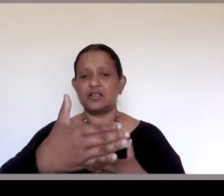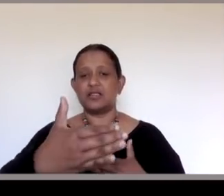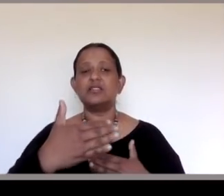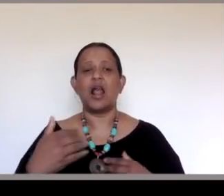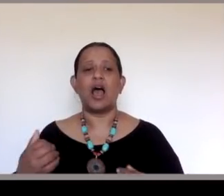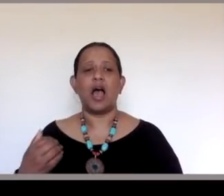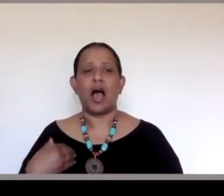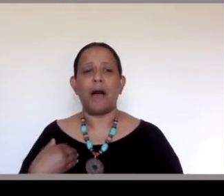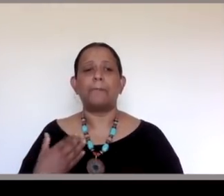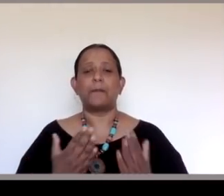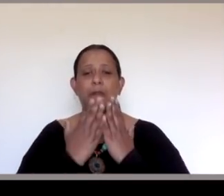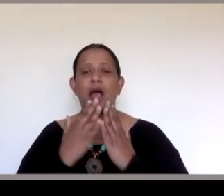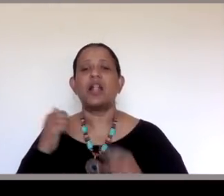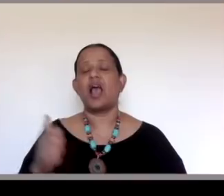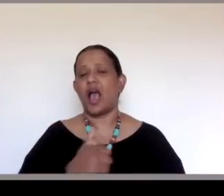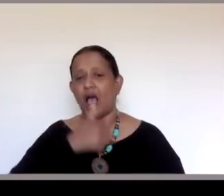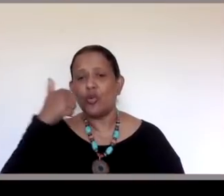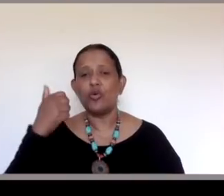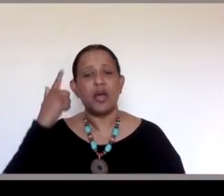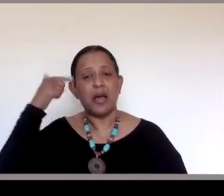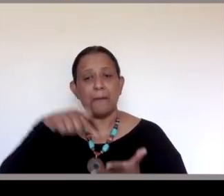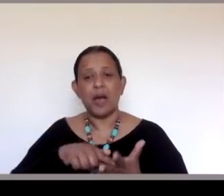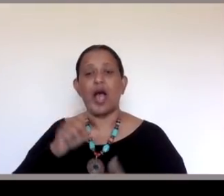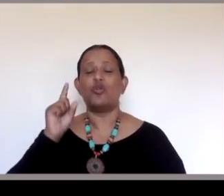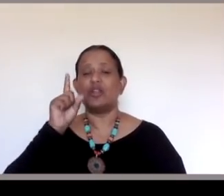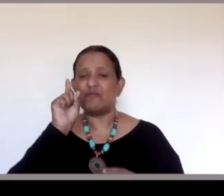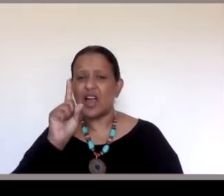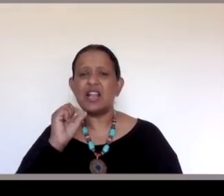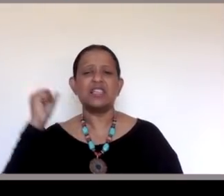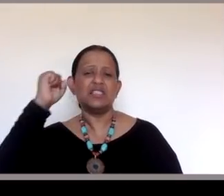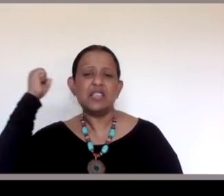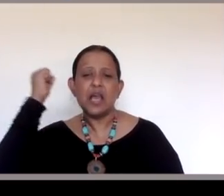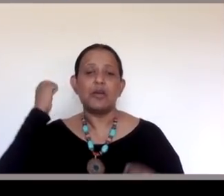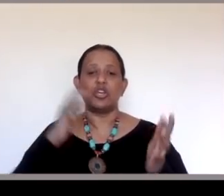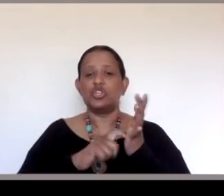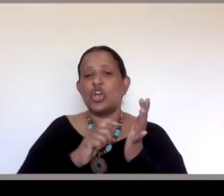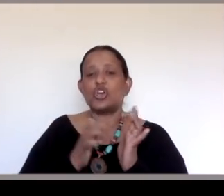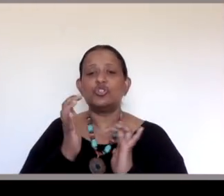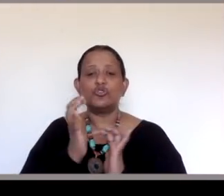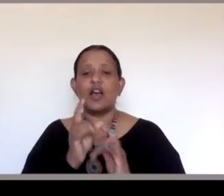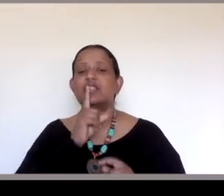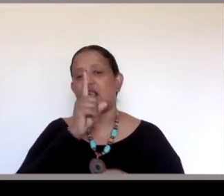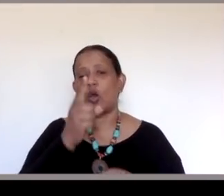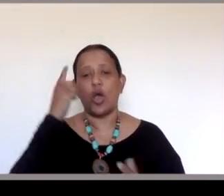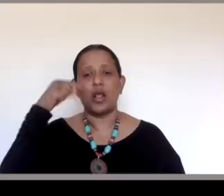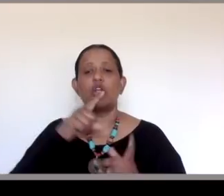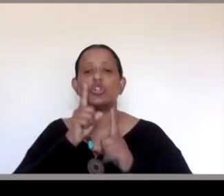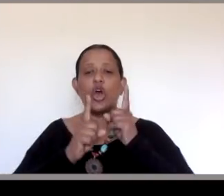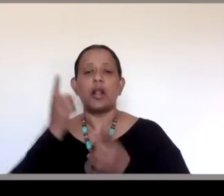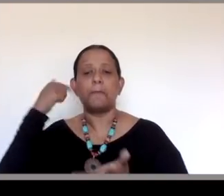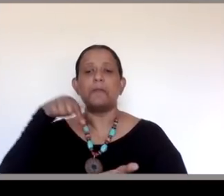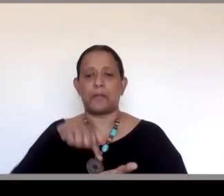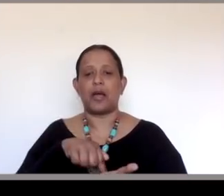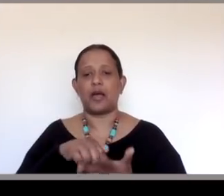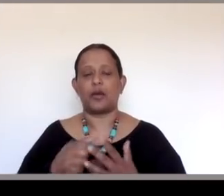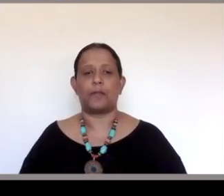மத்தேயு 5ஆம் 6ஆம் 7ஆம் அதிகாரங்கள் செய்த மிக உன்னதமான அவருடைய பிரசங்கத்தில் நாம் மகிழ்ச்சியை குறித்து என்ன